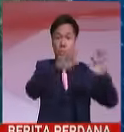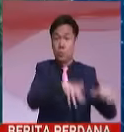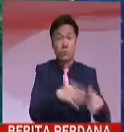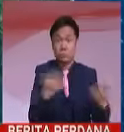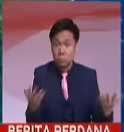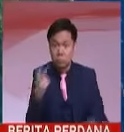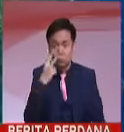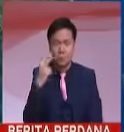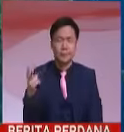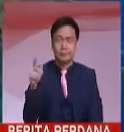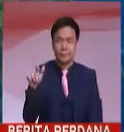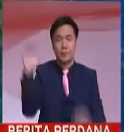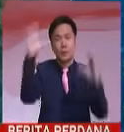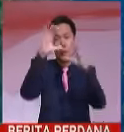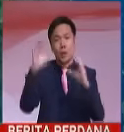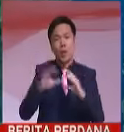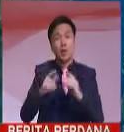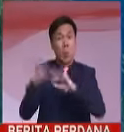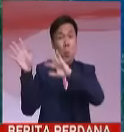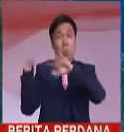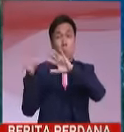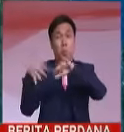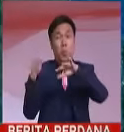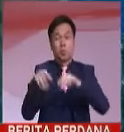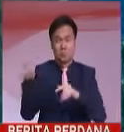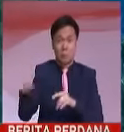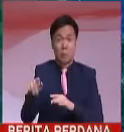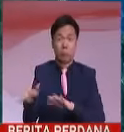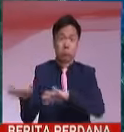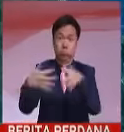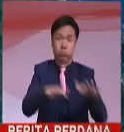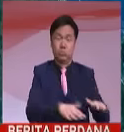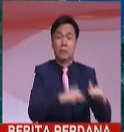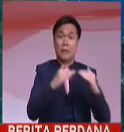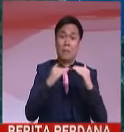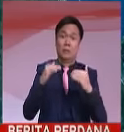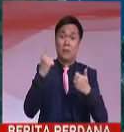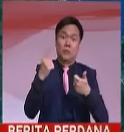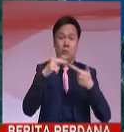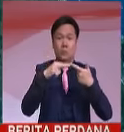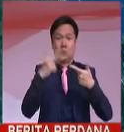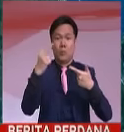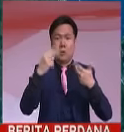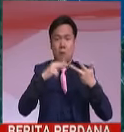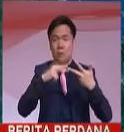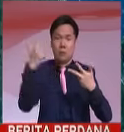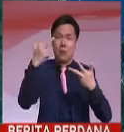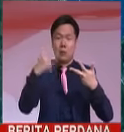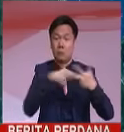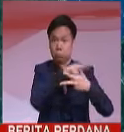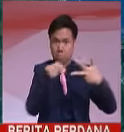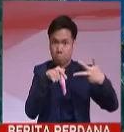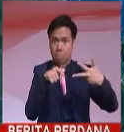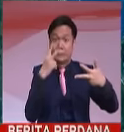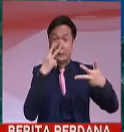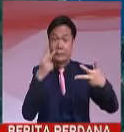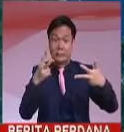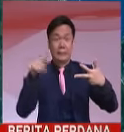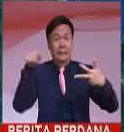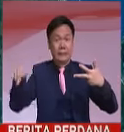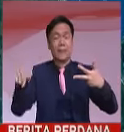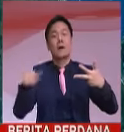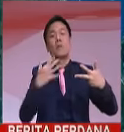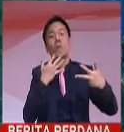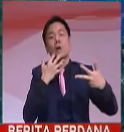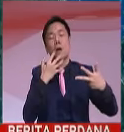telah pun mengeluarkan aman angin kencang dan out-group tingkat pertama kedua dan ketiga di kawasan-kawasan yang